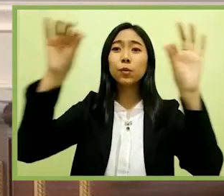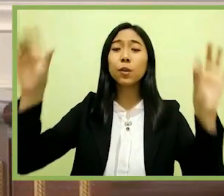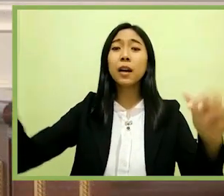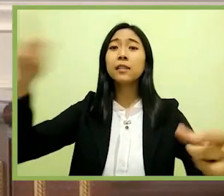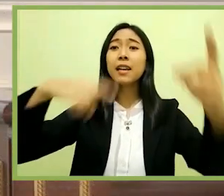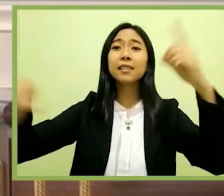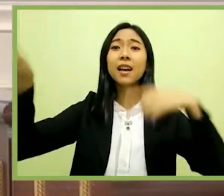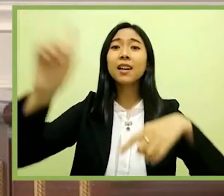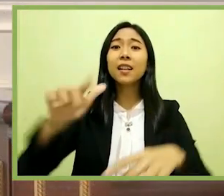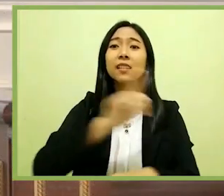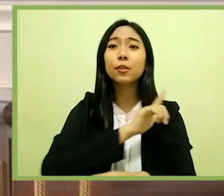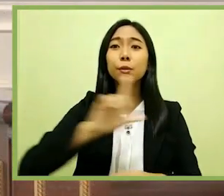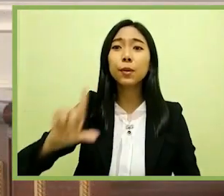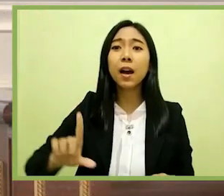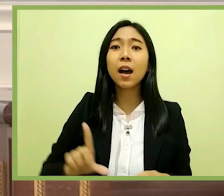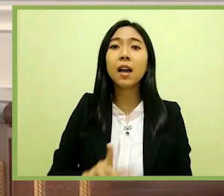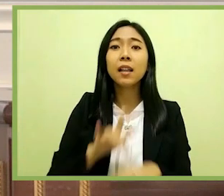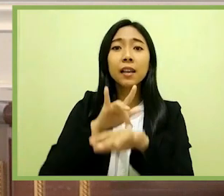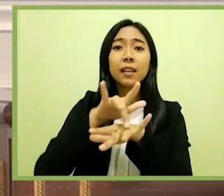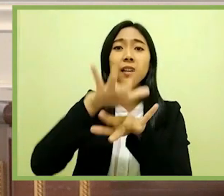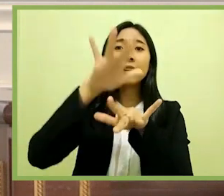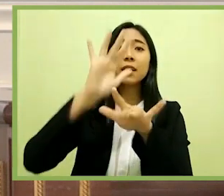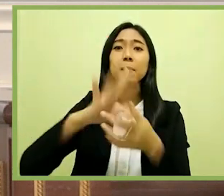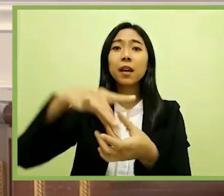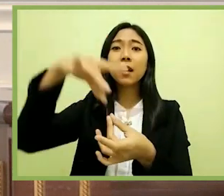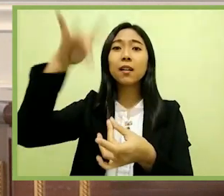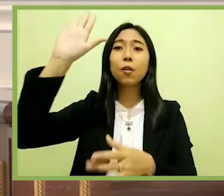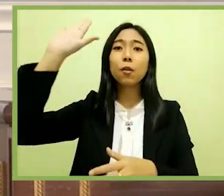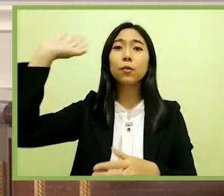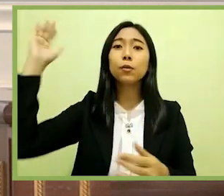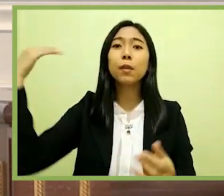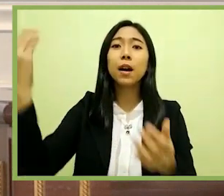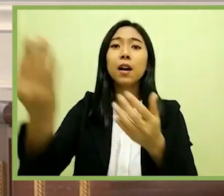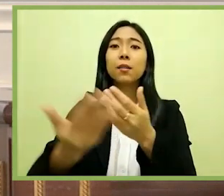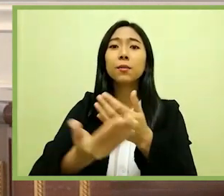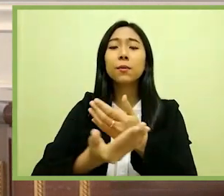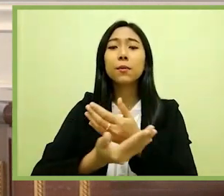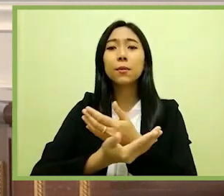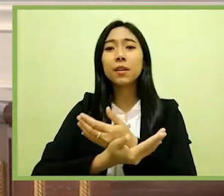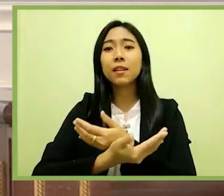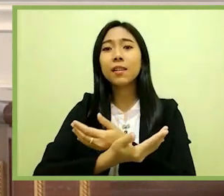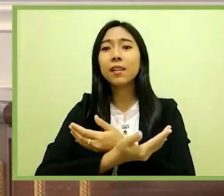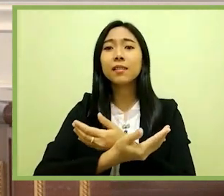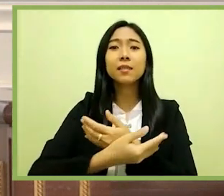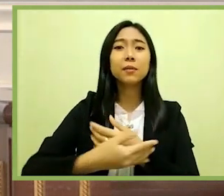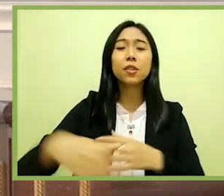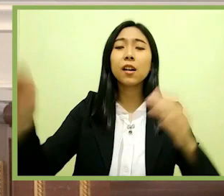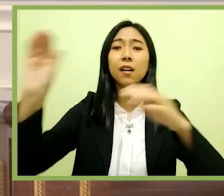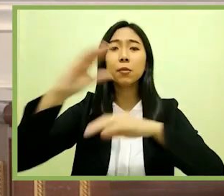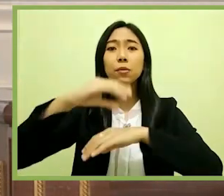bagus. Datanglah Tuhan, kirimlah Roh-Mu baru, ilah